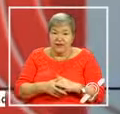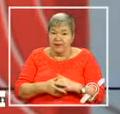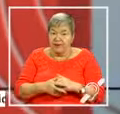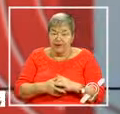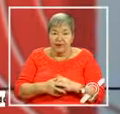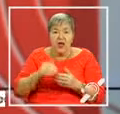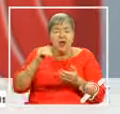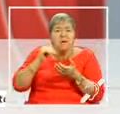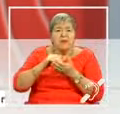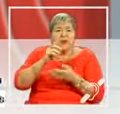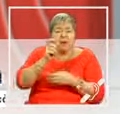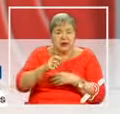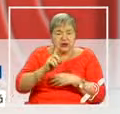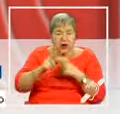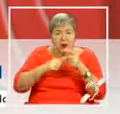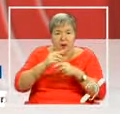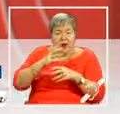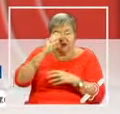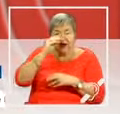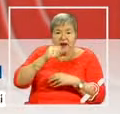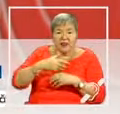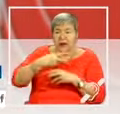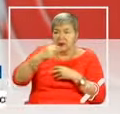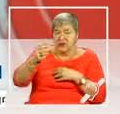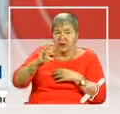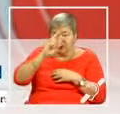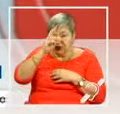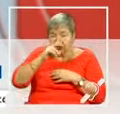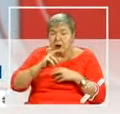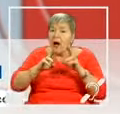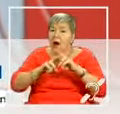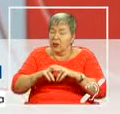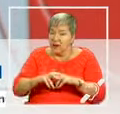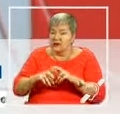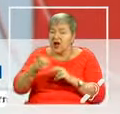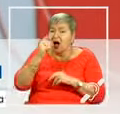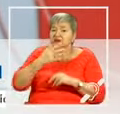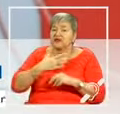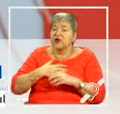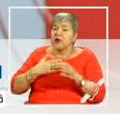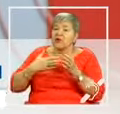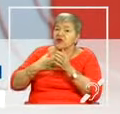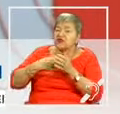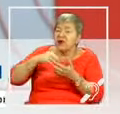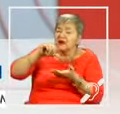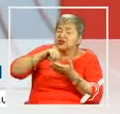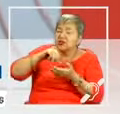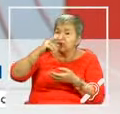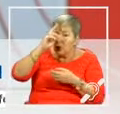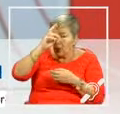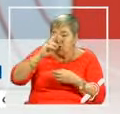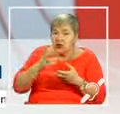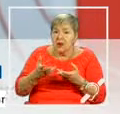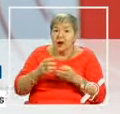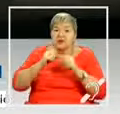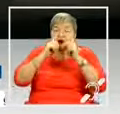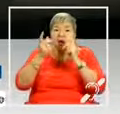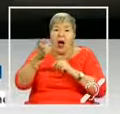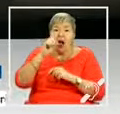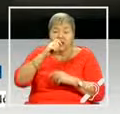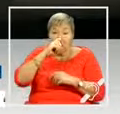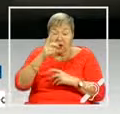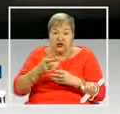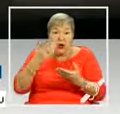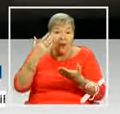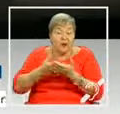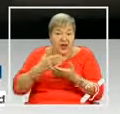Mii de pasageri care urmau să plece aseară de la Berlin au rămas la sol și alții care sperau să ajungă în capitala Germaniei s-au trezit în alte orașe. Asta după